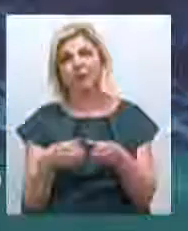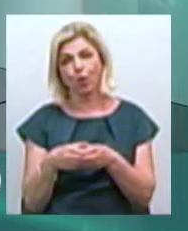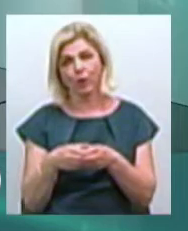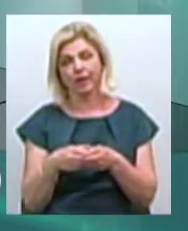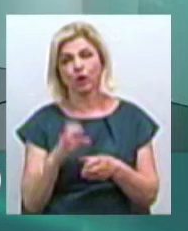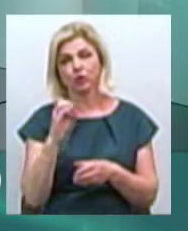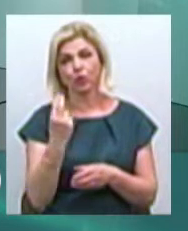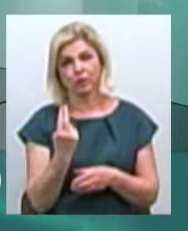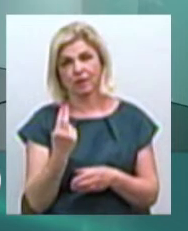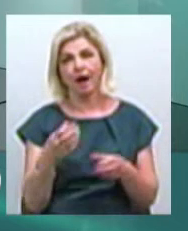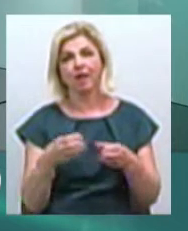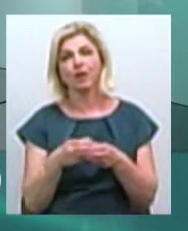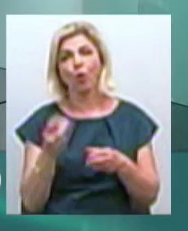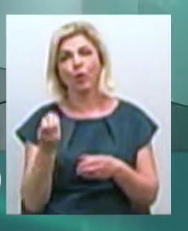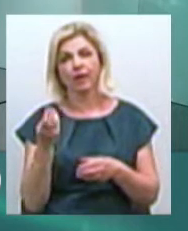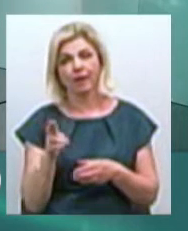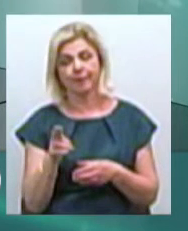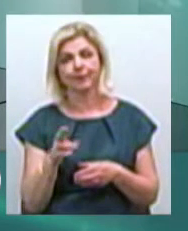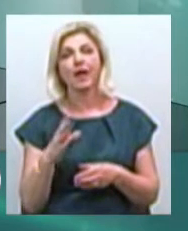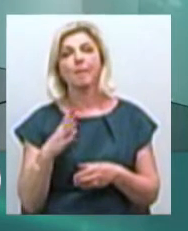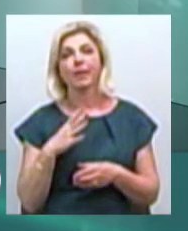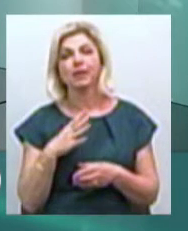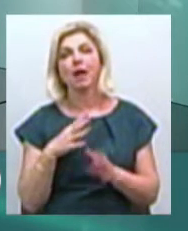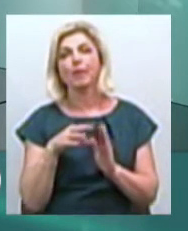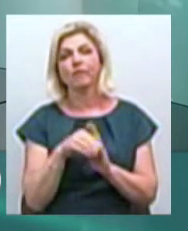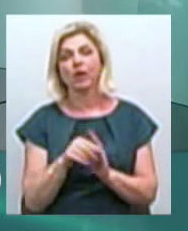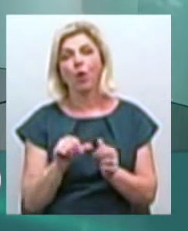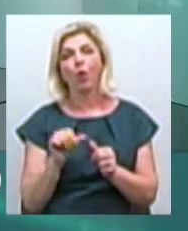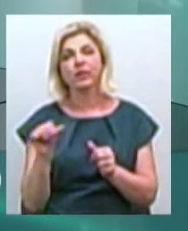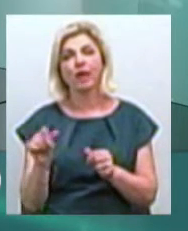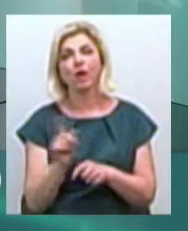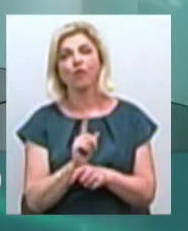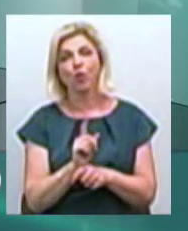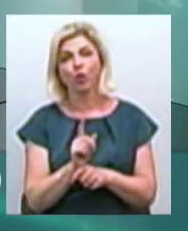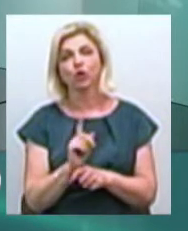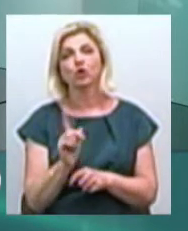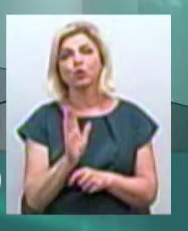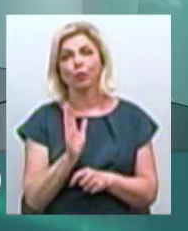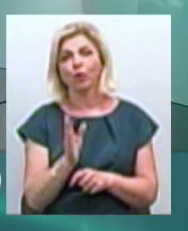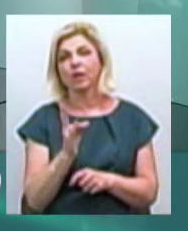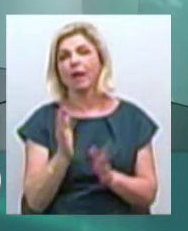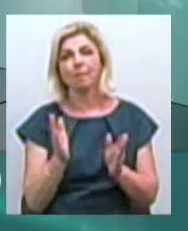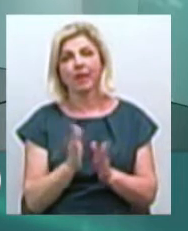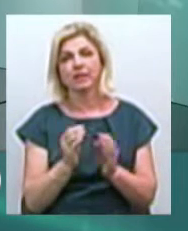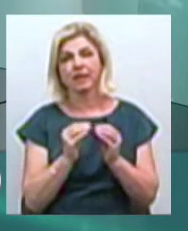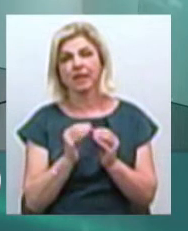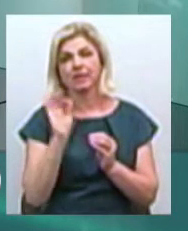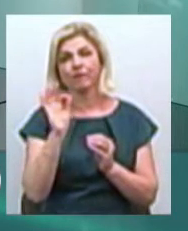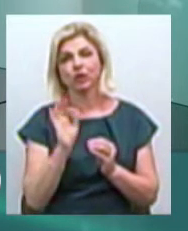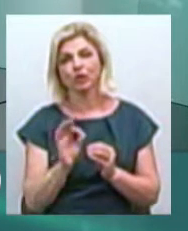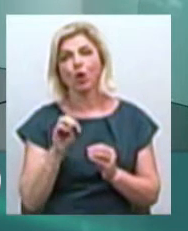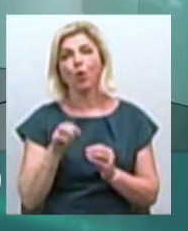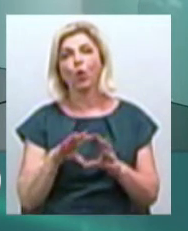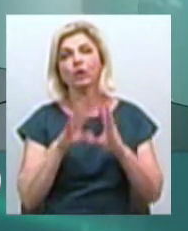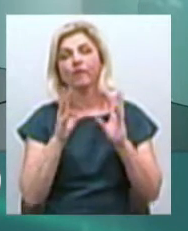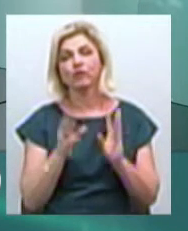Для соціальних проєктів була передбачена окрема квота, що становитиме не менше 10% від загальної